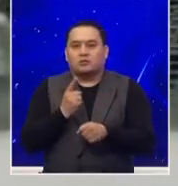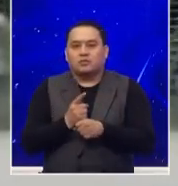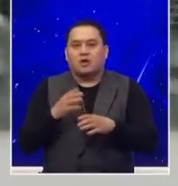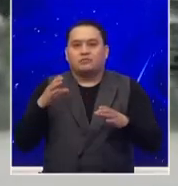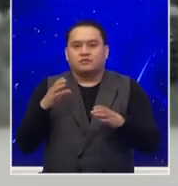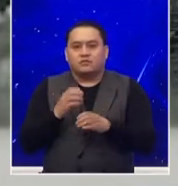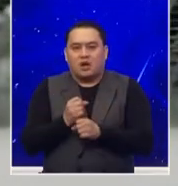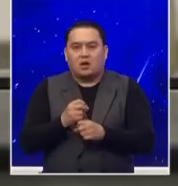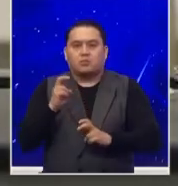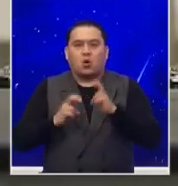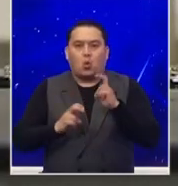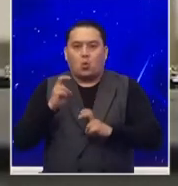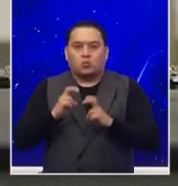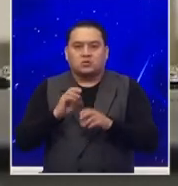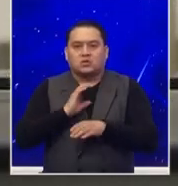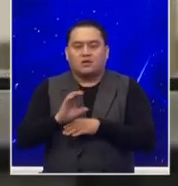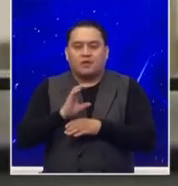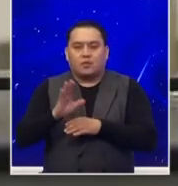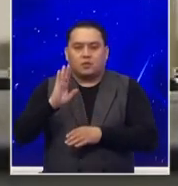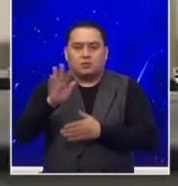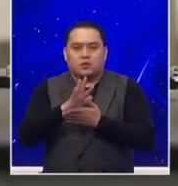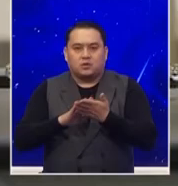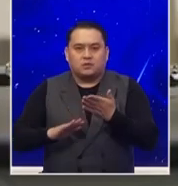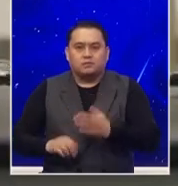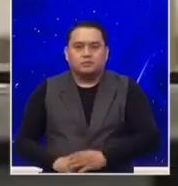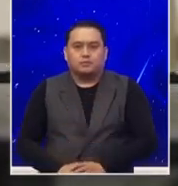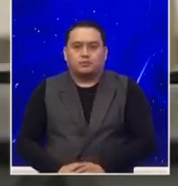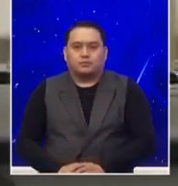сокращения персонала и производства на заводах Sanofi.